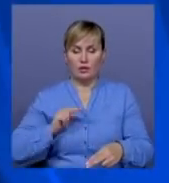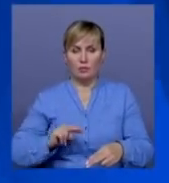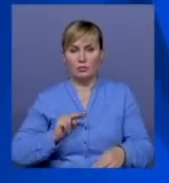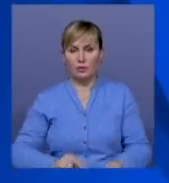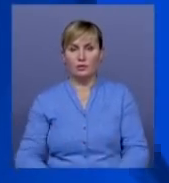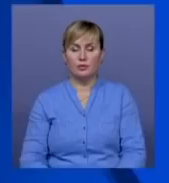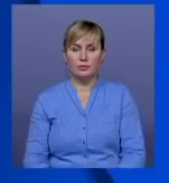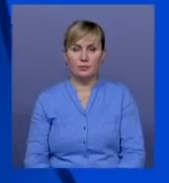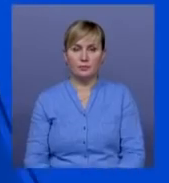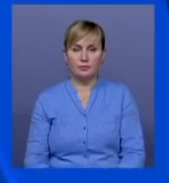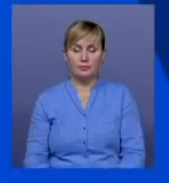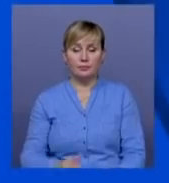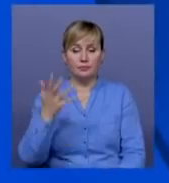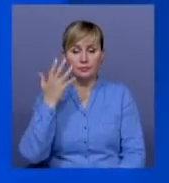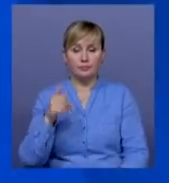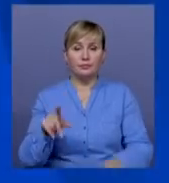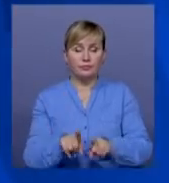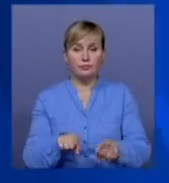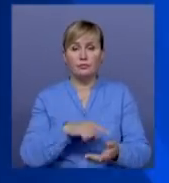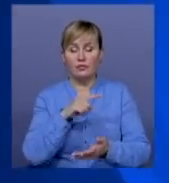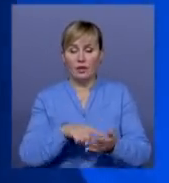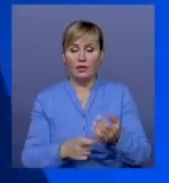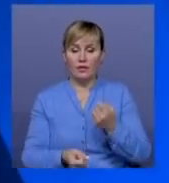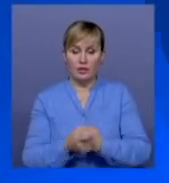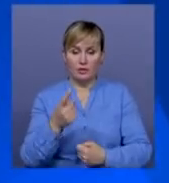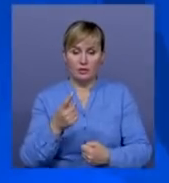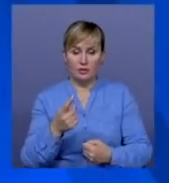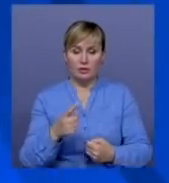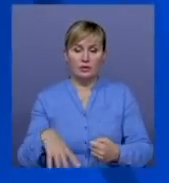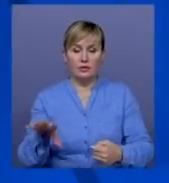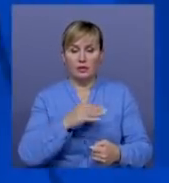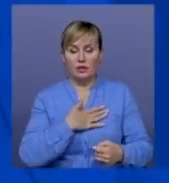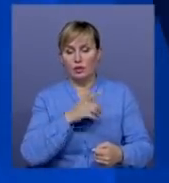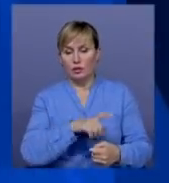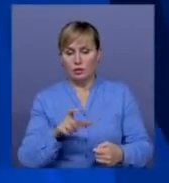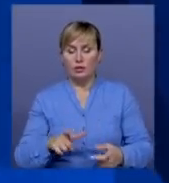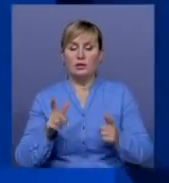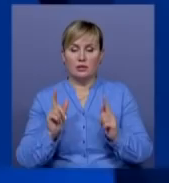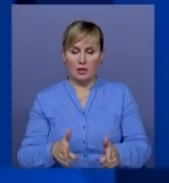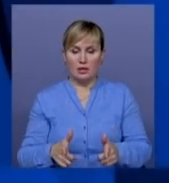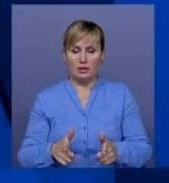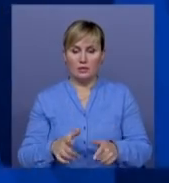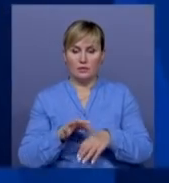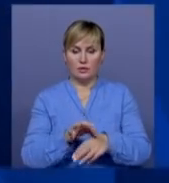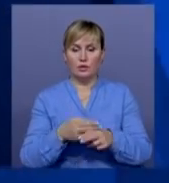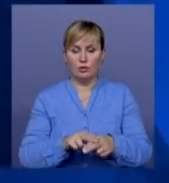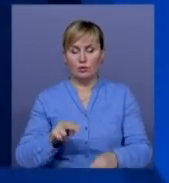наблюдение. Когда такой вопрос возник, все наши сотрудники согласились вести эту